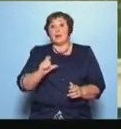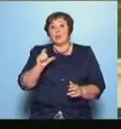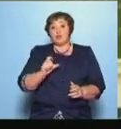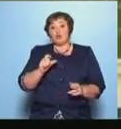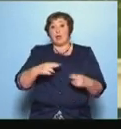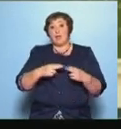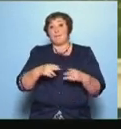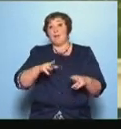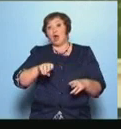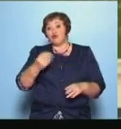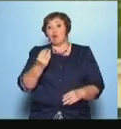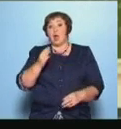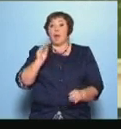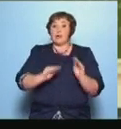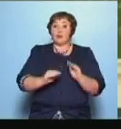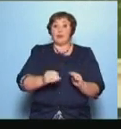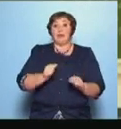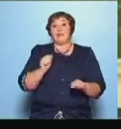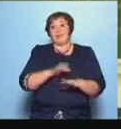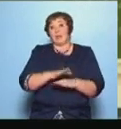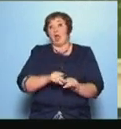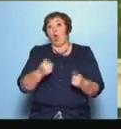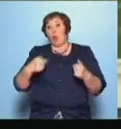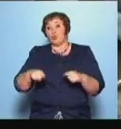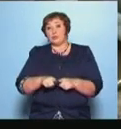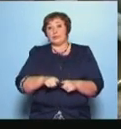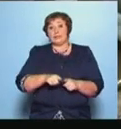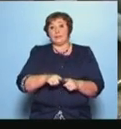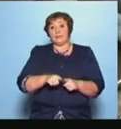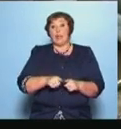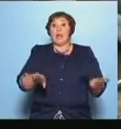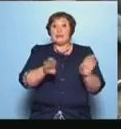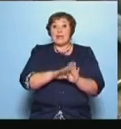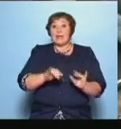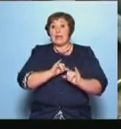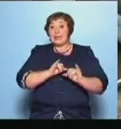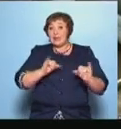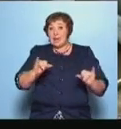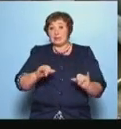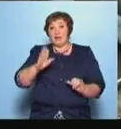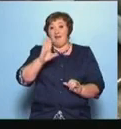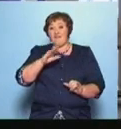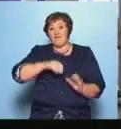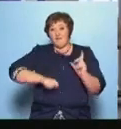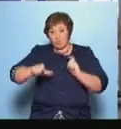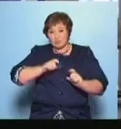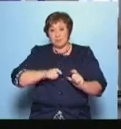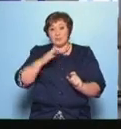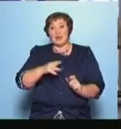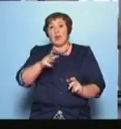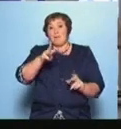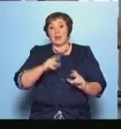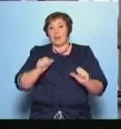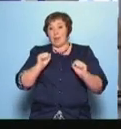оборудование в отрасли, нефтяной отрасли, 58 лет. Такие тенденции в вузе связывают с изменениями на самом рынке